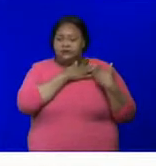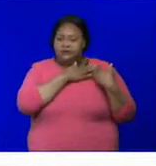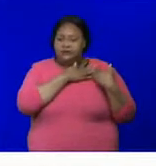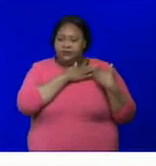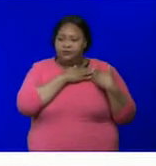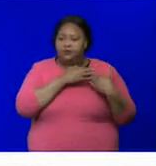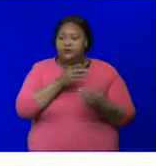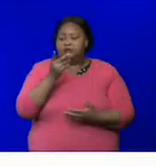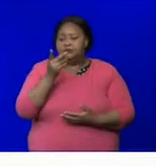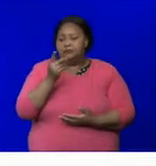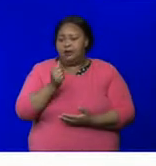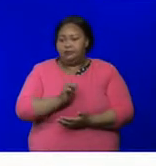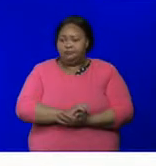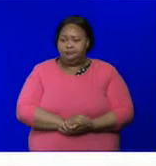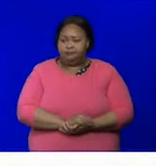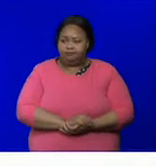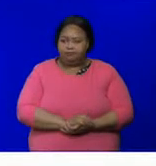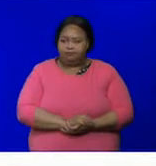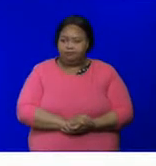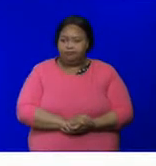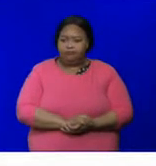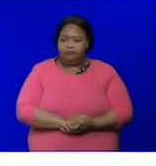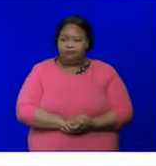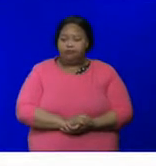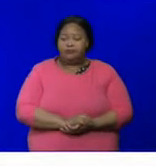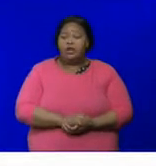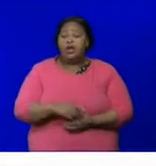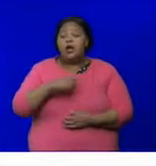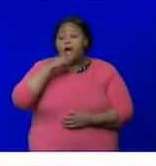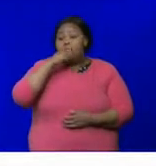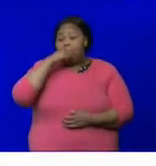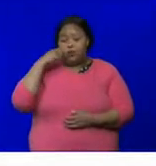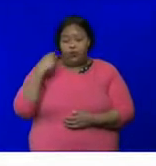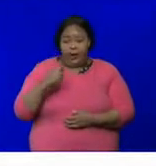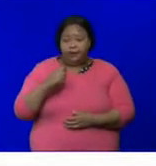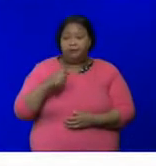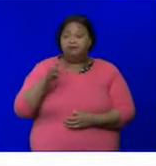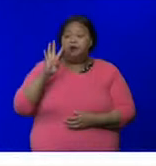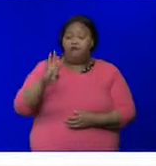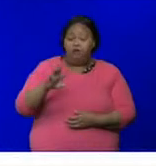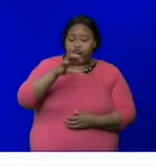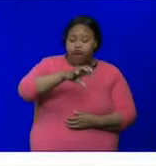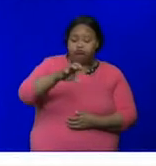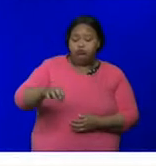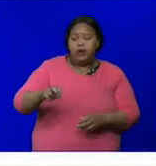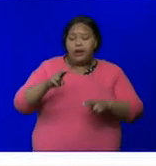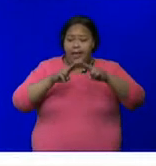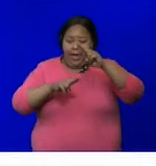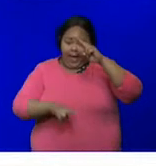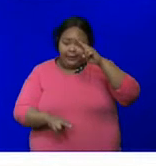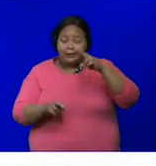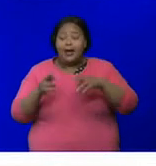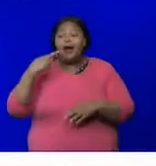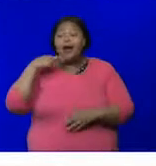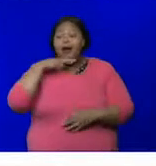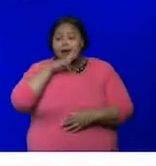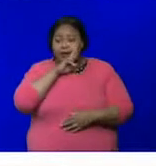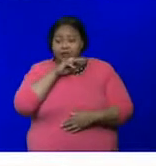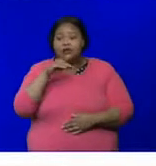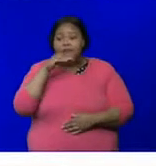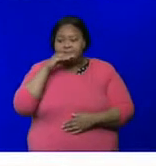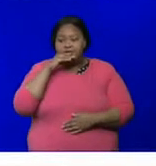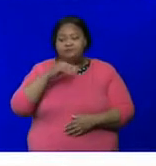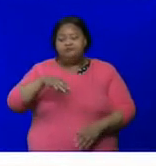le-Russia ngenjongo yokuthi tifundza letine telive le-Ukraine tibe ngephansi buholi balo lelive le-Russia.